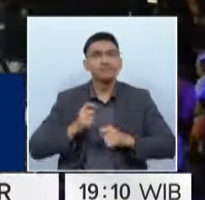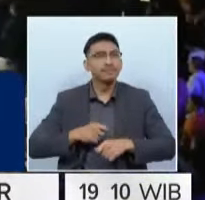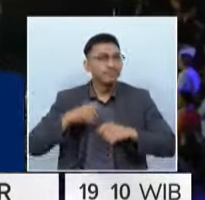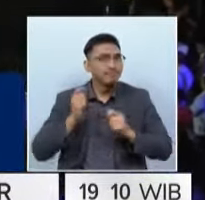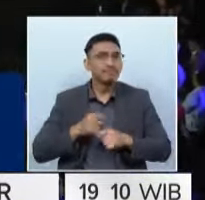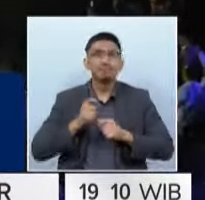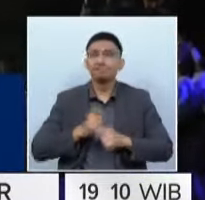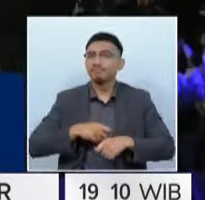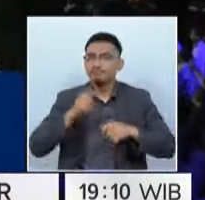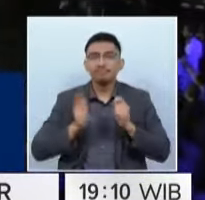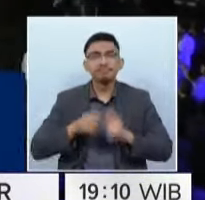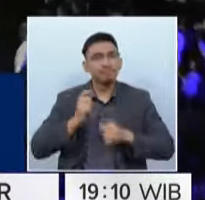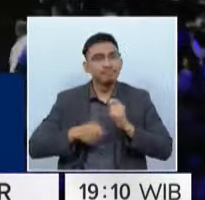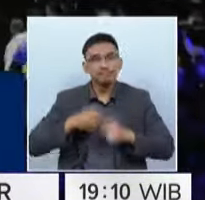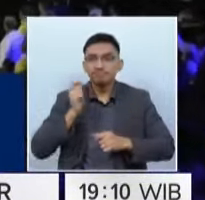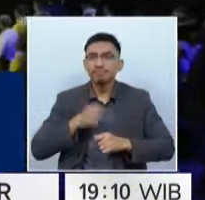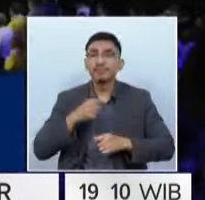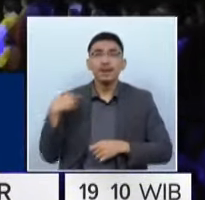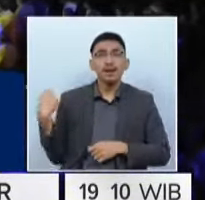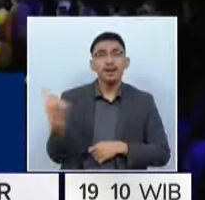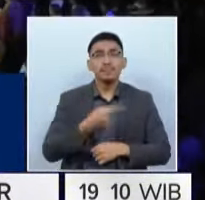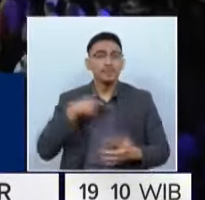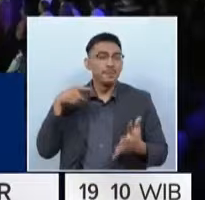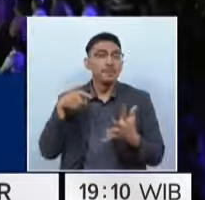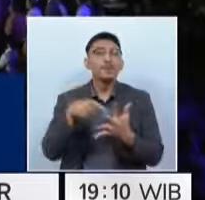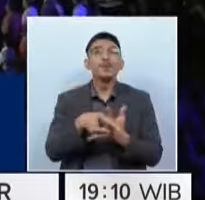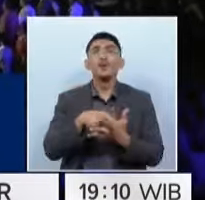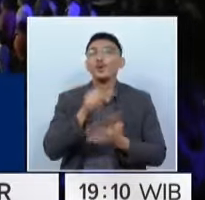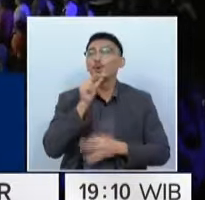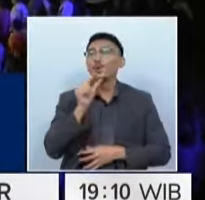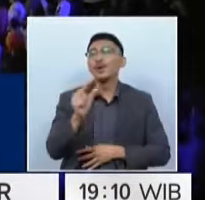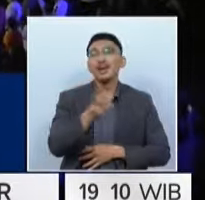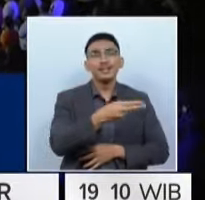Indonesia kitaemilih